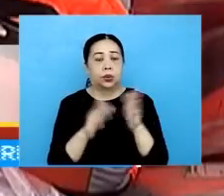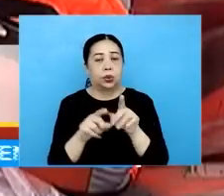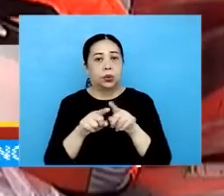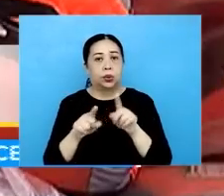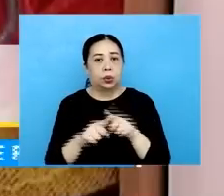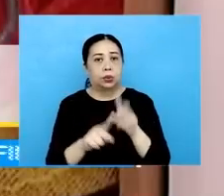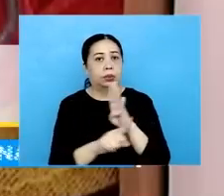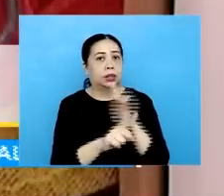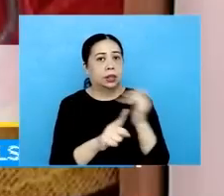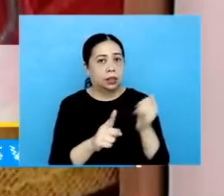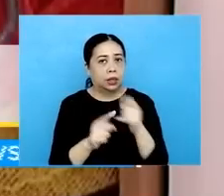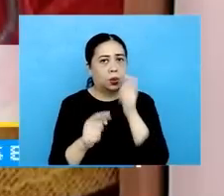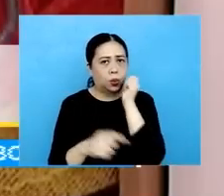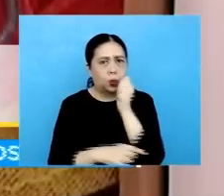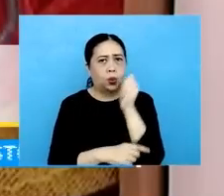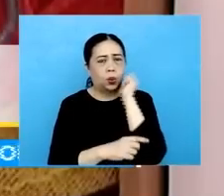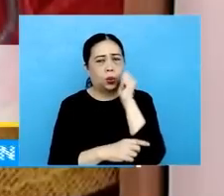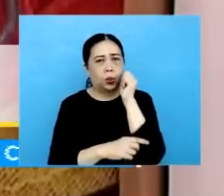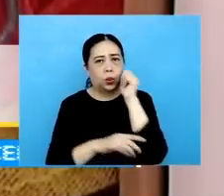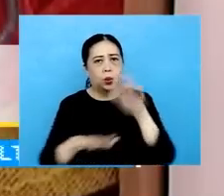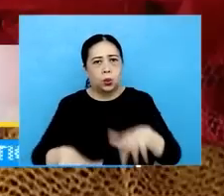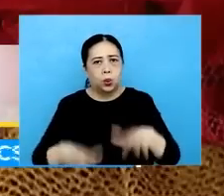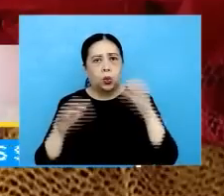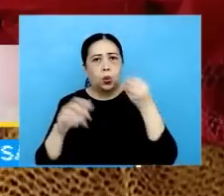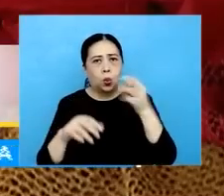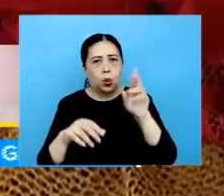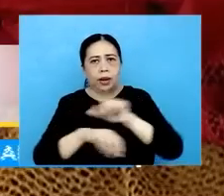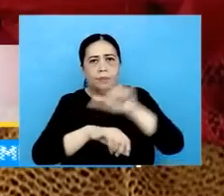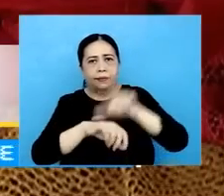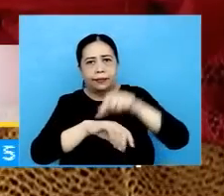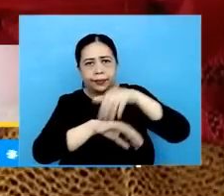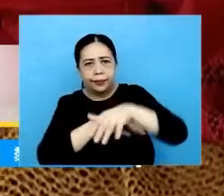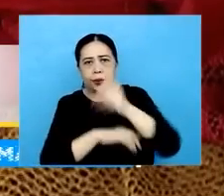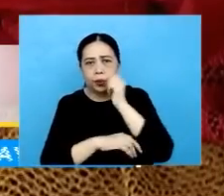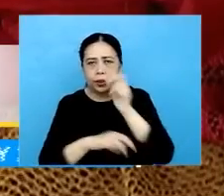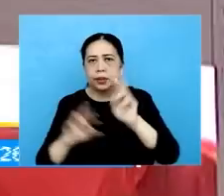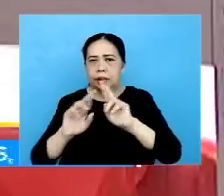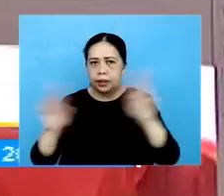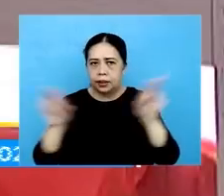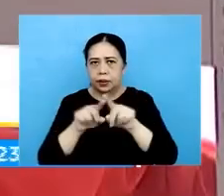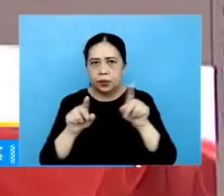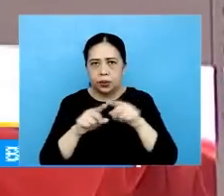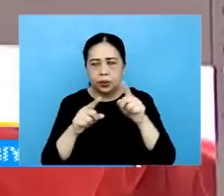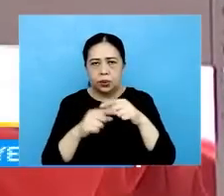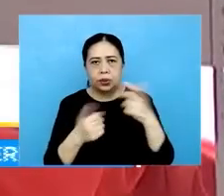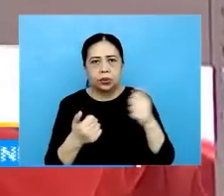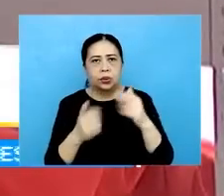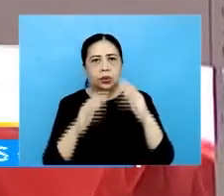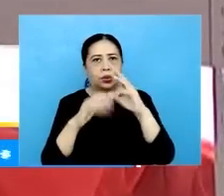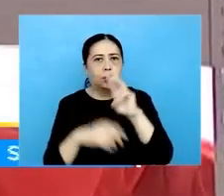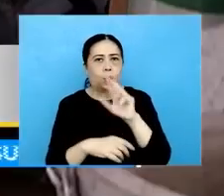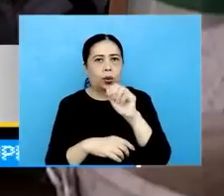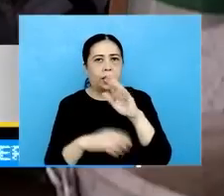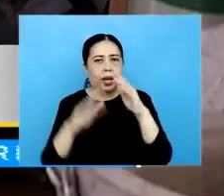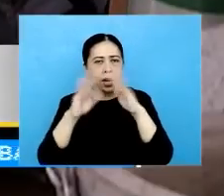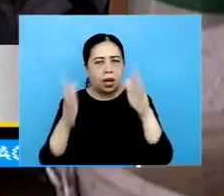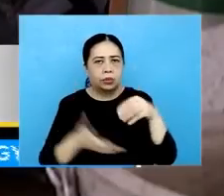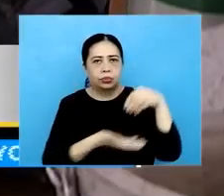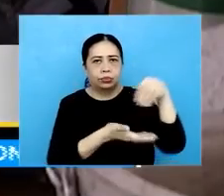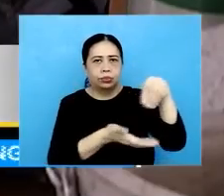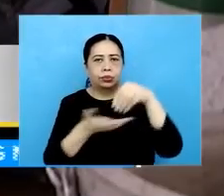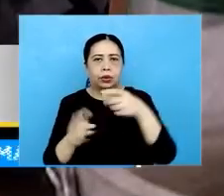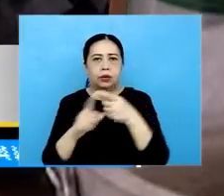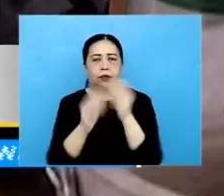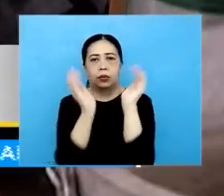barangay na madalas bahain o magka-landslide sa syudad. Handa na rin sa mga satellite warehouse ang mga relief packs mula sa Department of